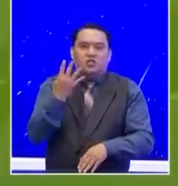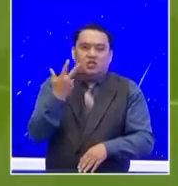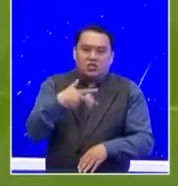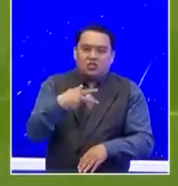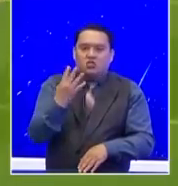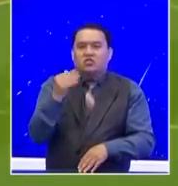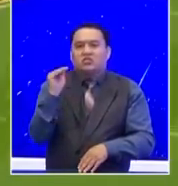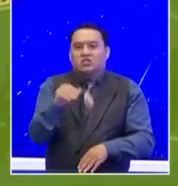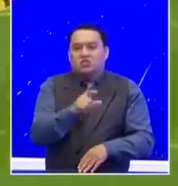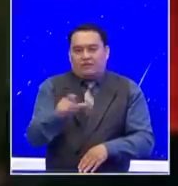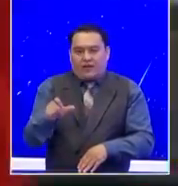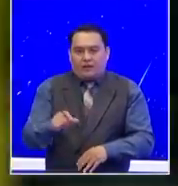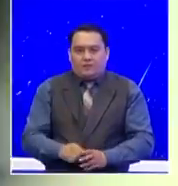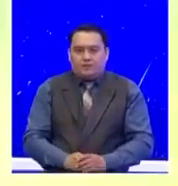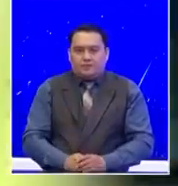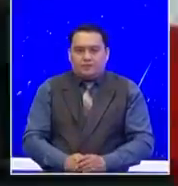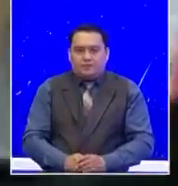более 34 тысяч.